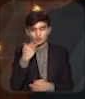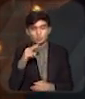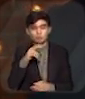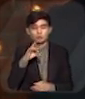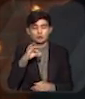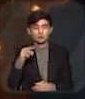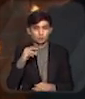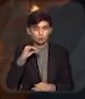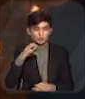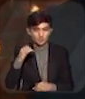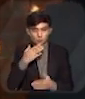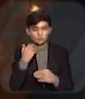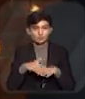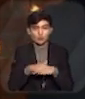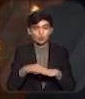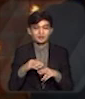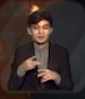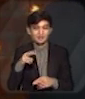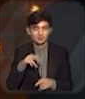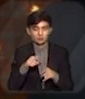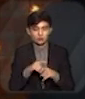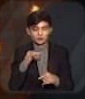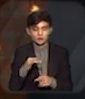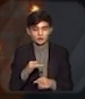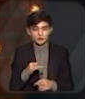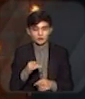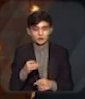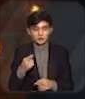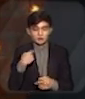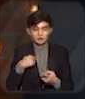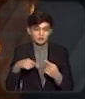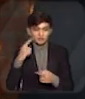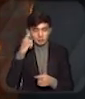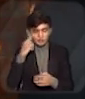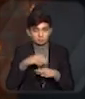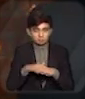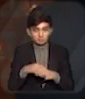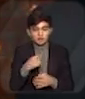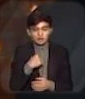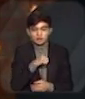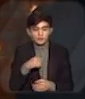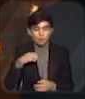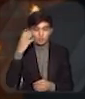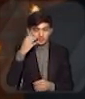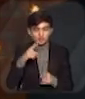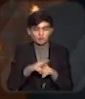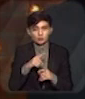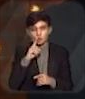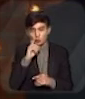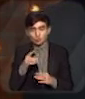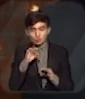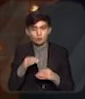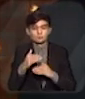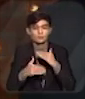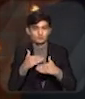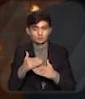емес, тұтынушы халық үшін. Сондықтан да менің өзімді былай жеке ойым жылдан жылға сапасы